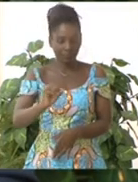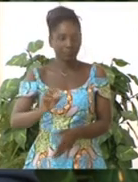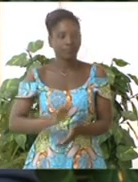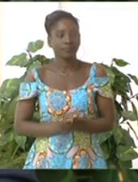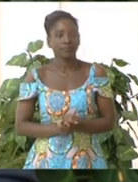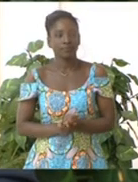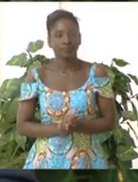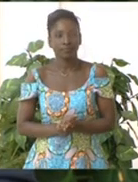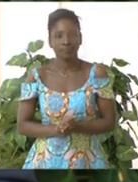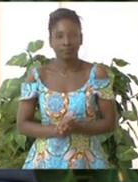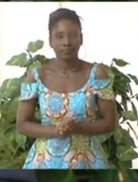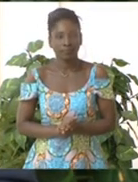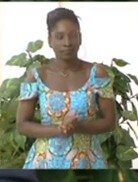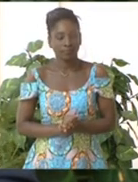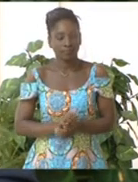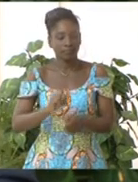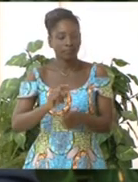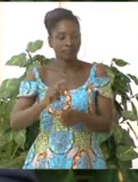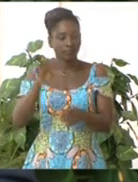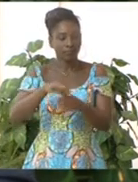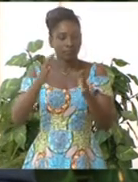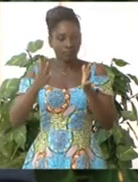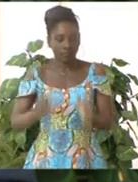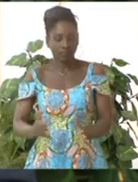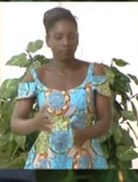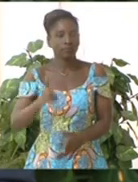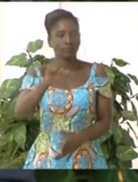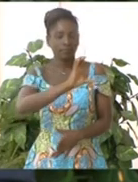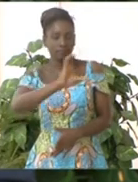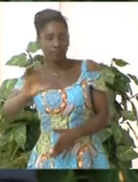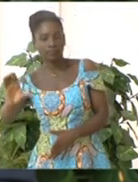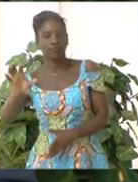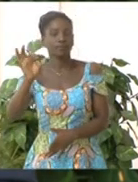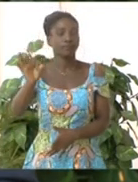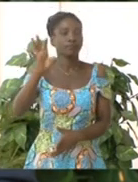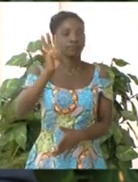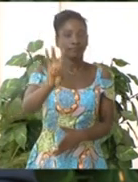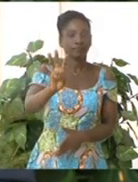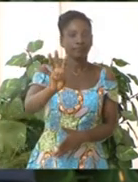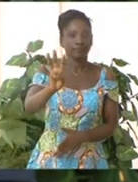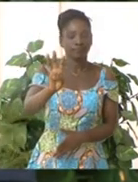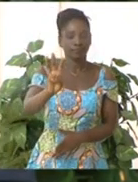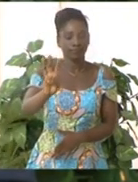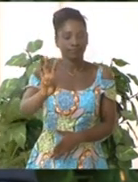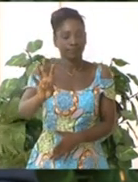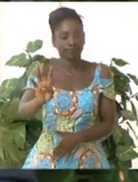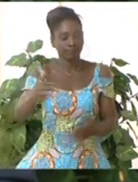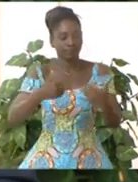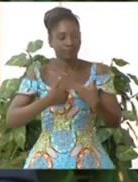suffrages exprimés 194 en obtenu